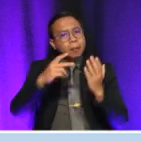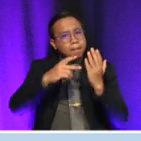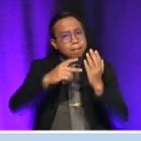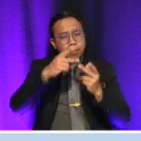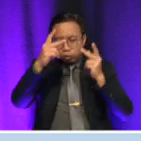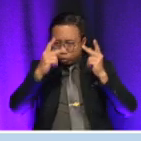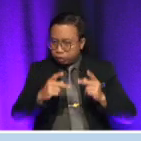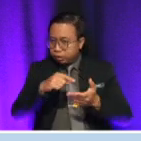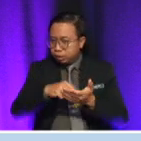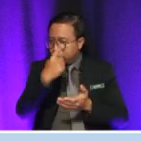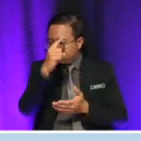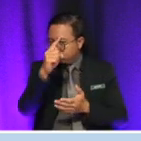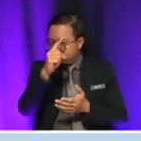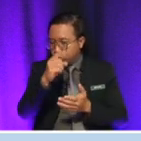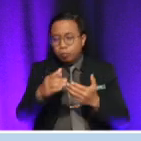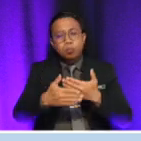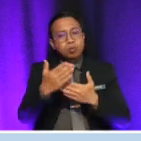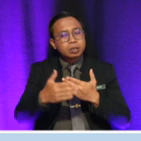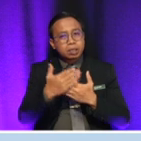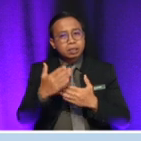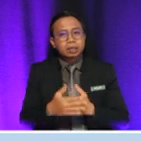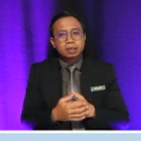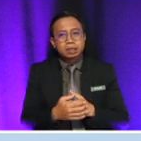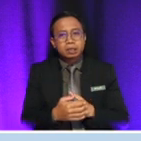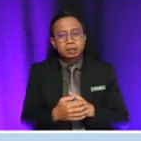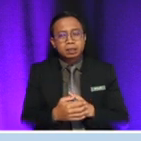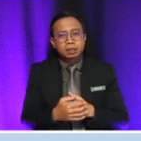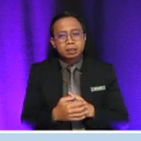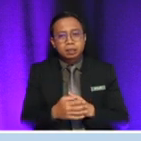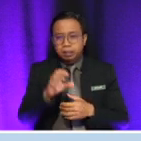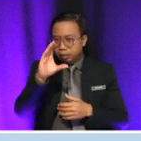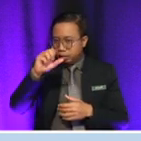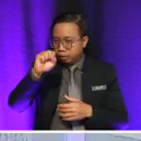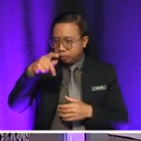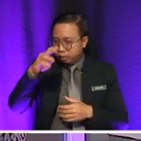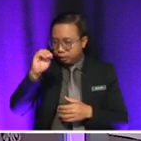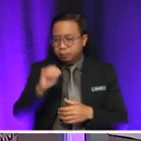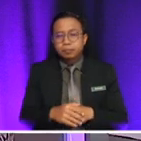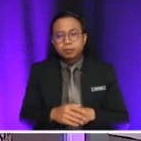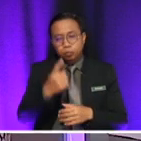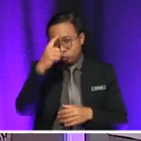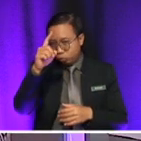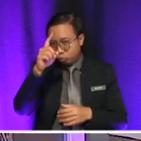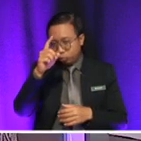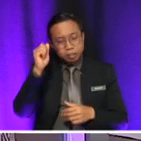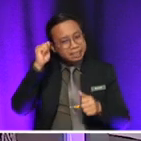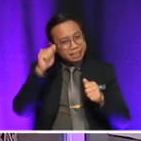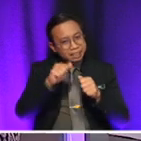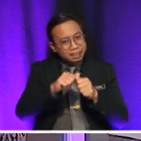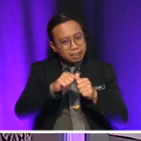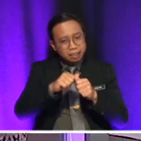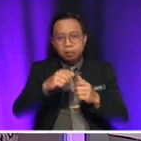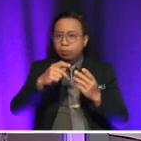untuk memudahkan calon-calon SPM terutamanya dan murid-murid yang lain nak mengingat